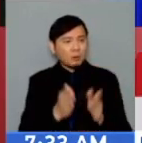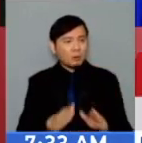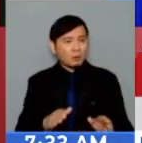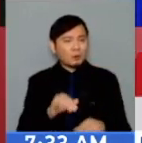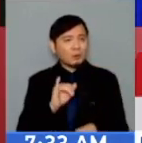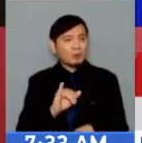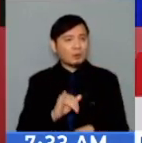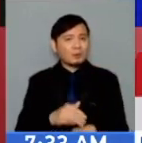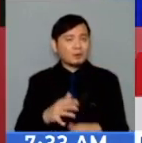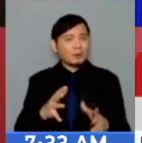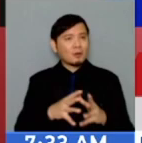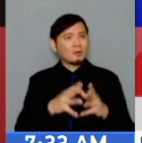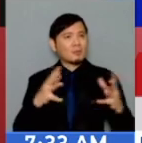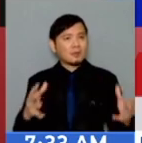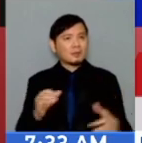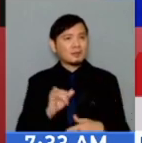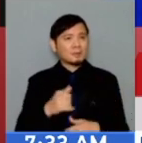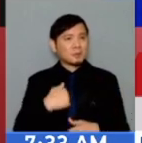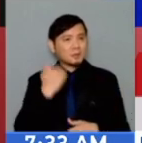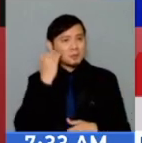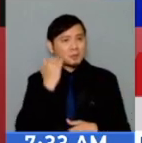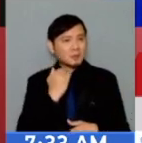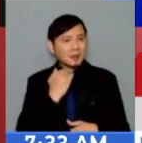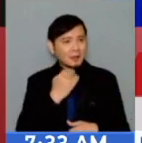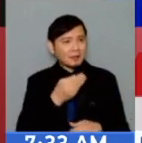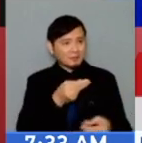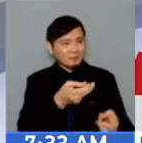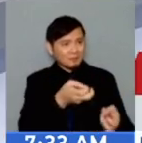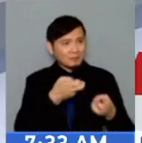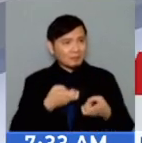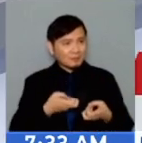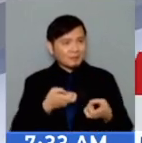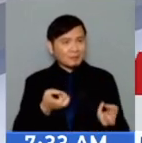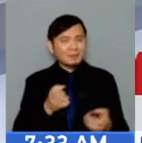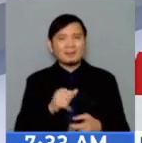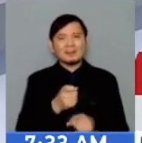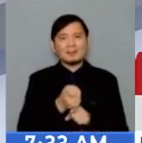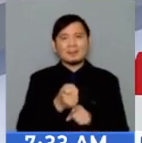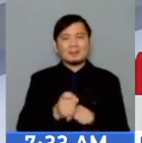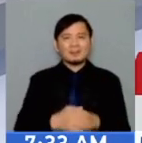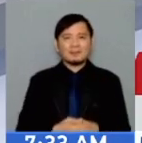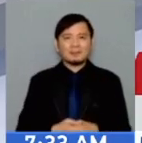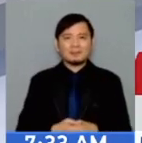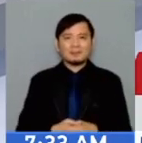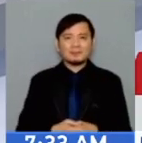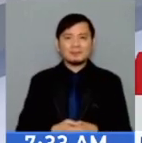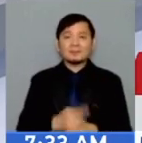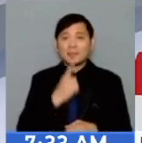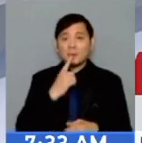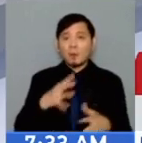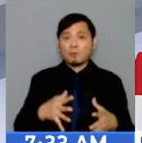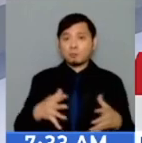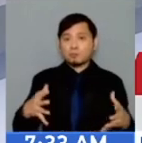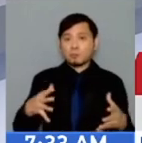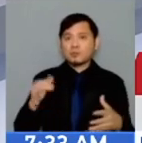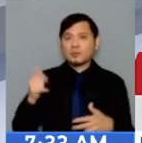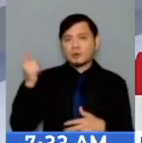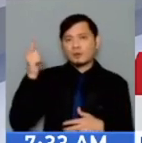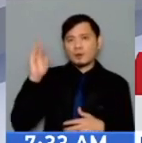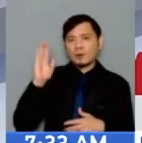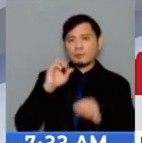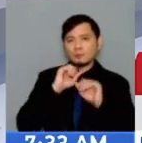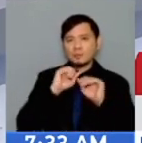Kasi kulang ako. So she would always say, bigay ng Diyos yan. But, sabi niya, eto subukan mo